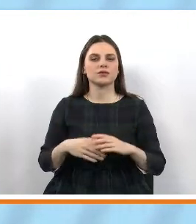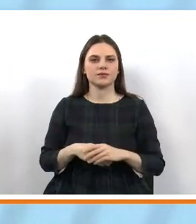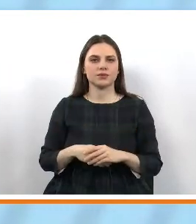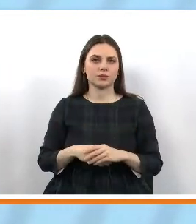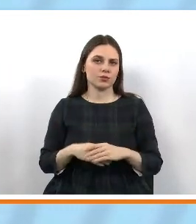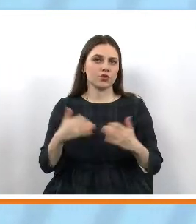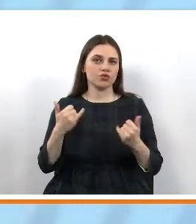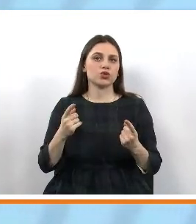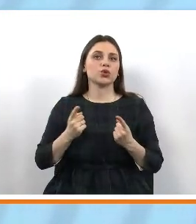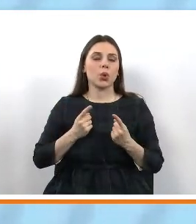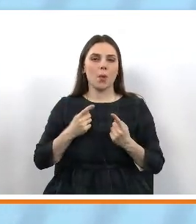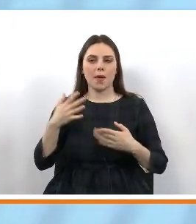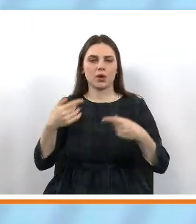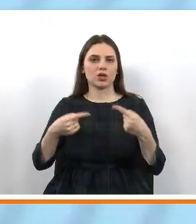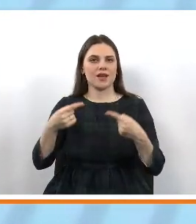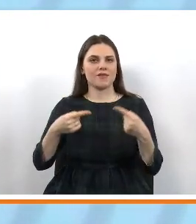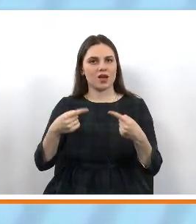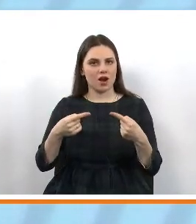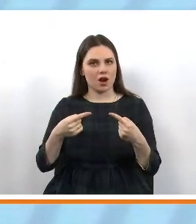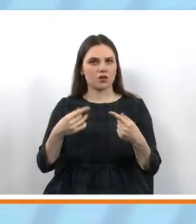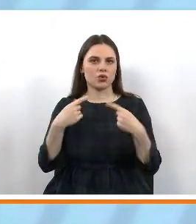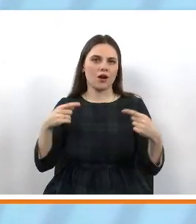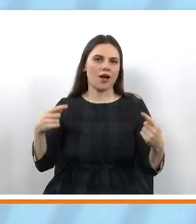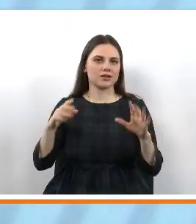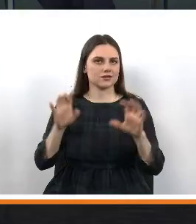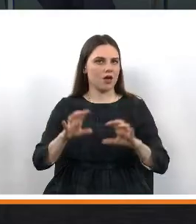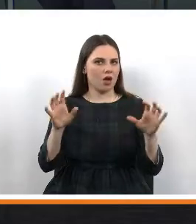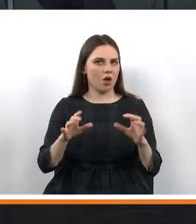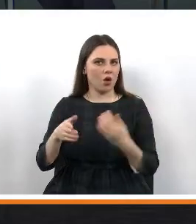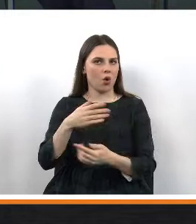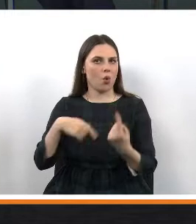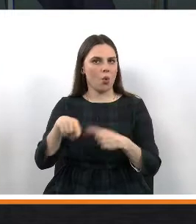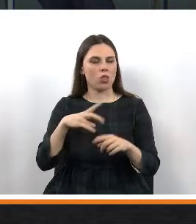это, противоречия, возможно, или пересплетения разных законов, да, не только нашего